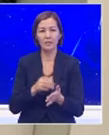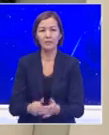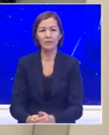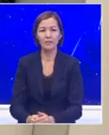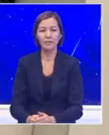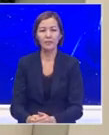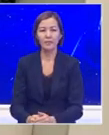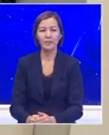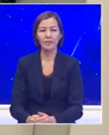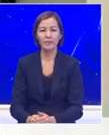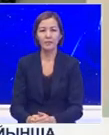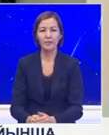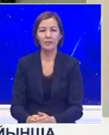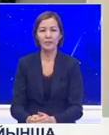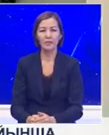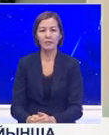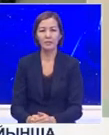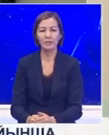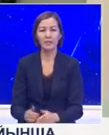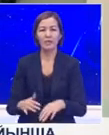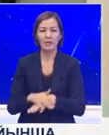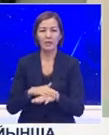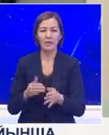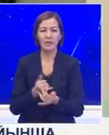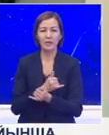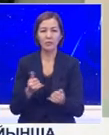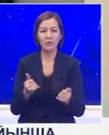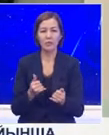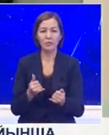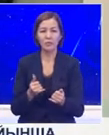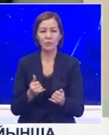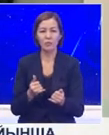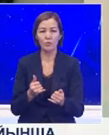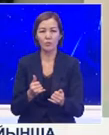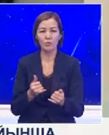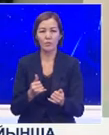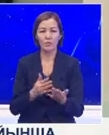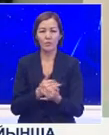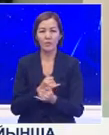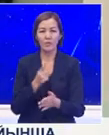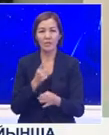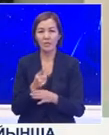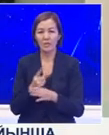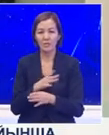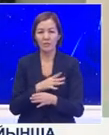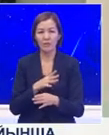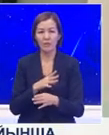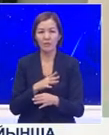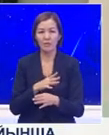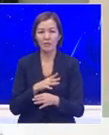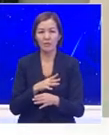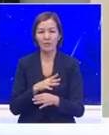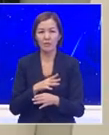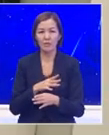жерде халыққа қызмет көрсету орталығының ғана қызметтерімен шектелмейді. Мамандандырылған халыққа қызмет